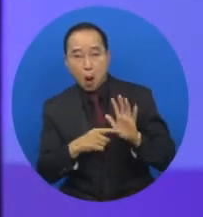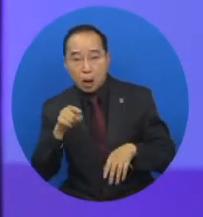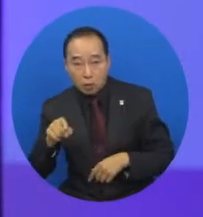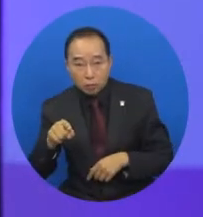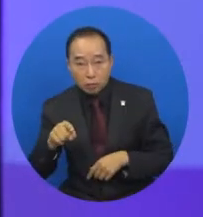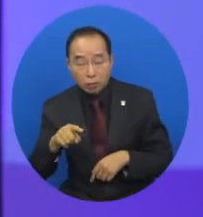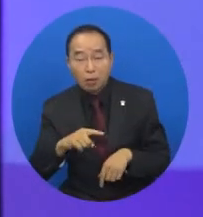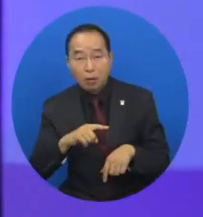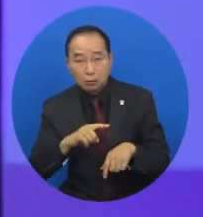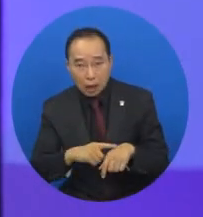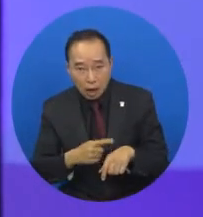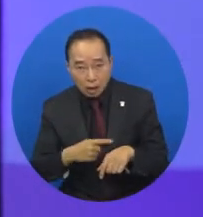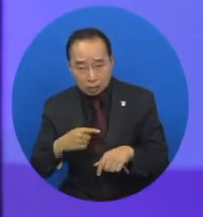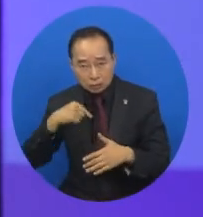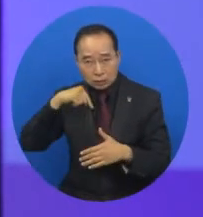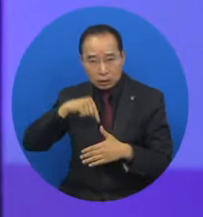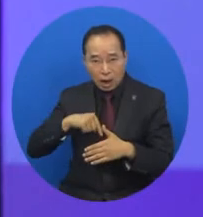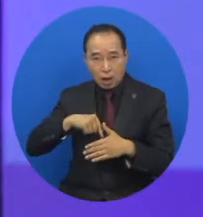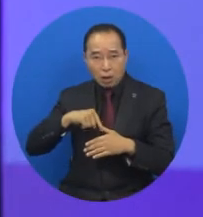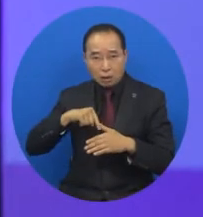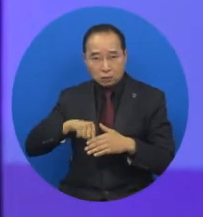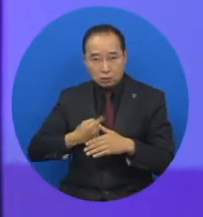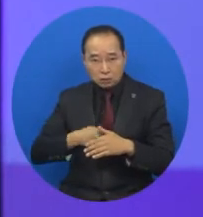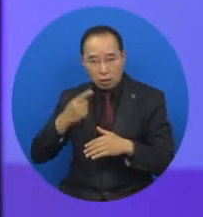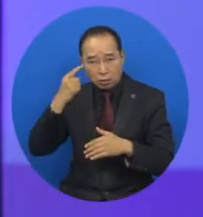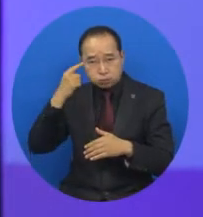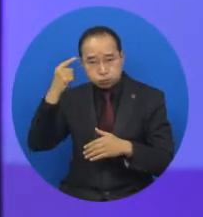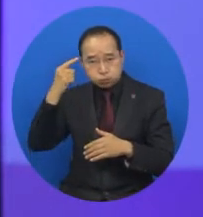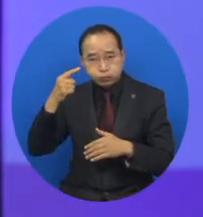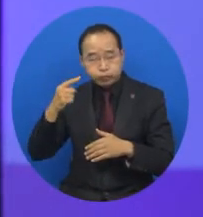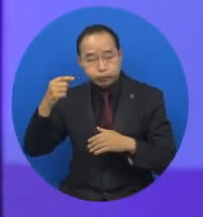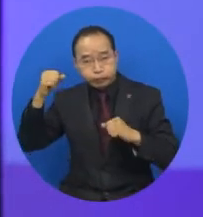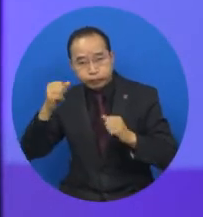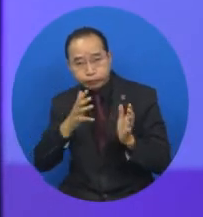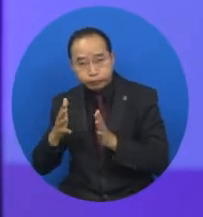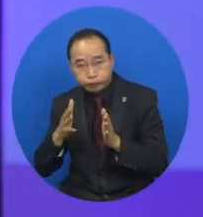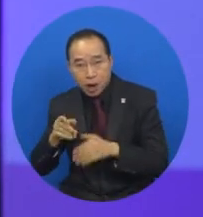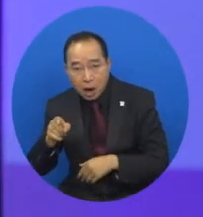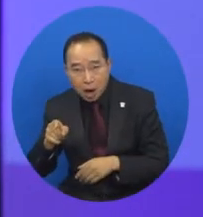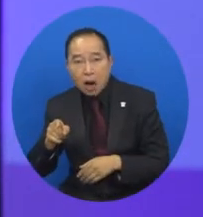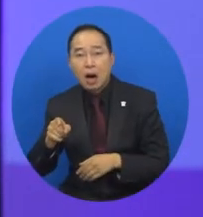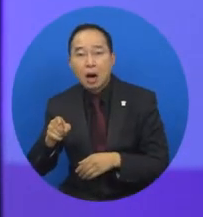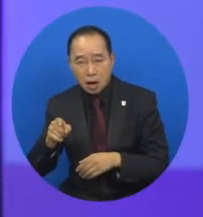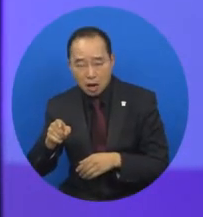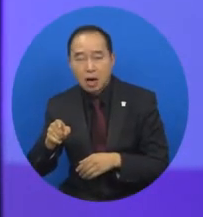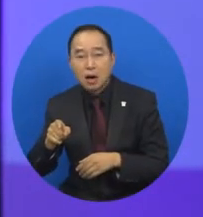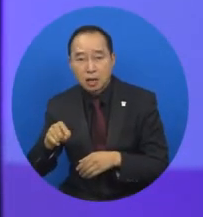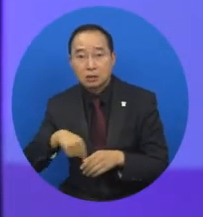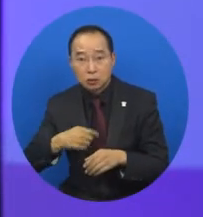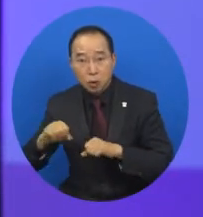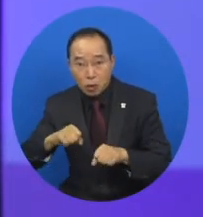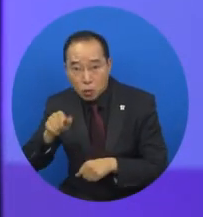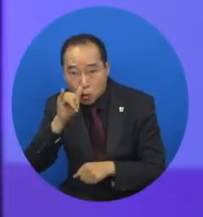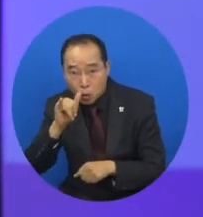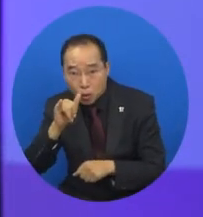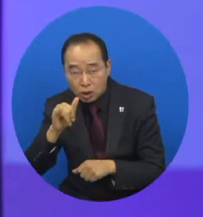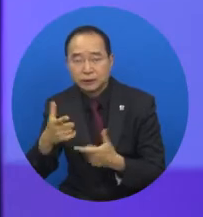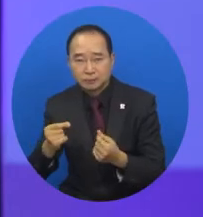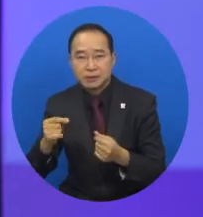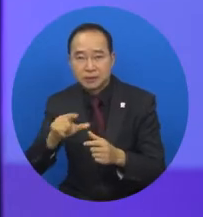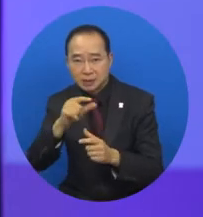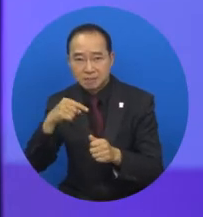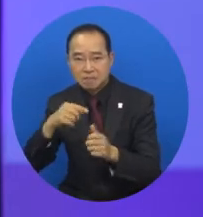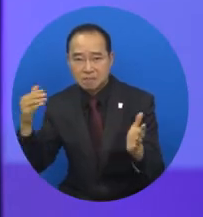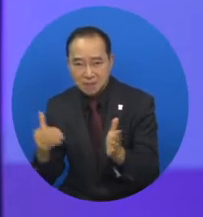창조적으로 자발적인 수행으로서 이루어진 이 무대 과정을 통해서 한국 사회에 나가서도